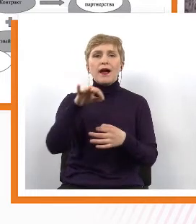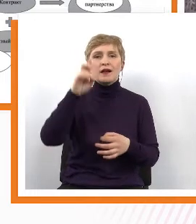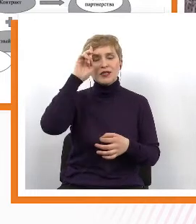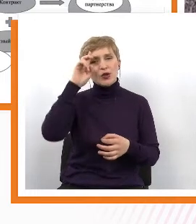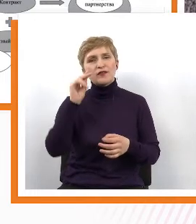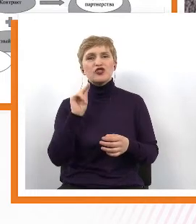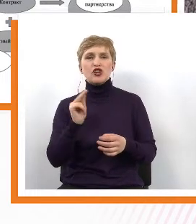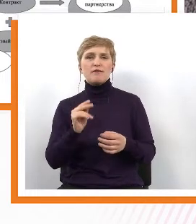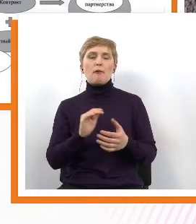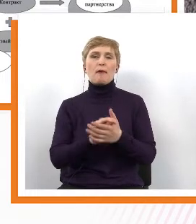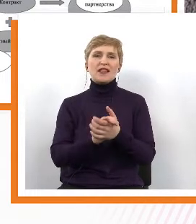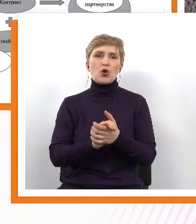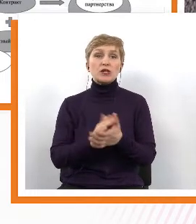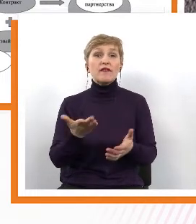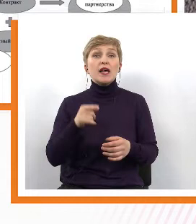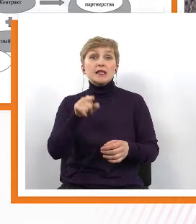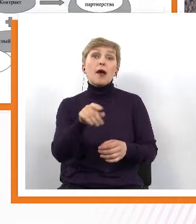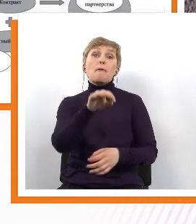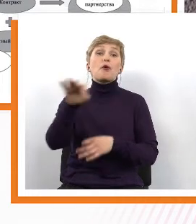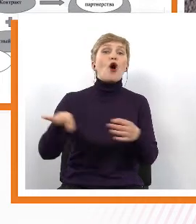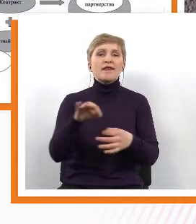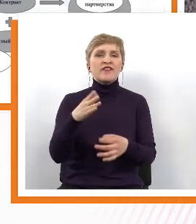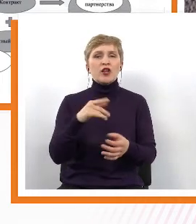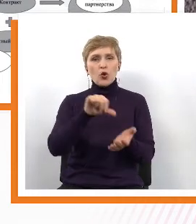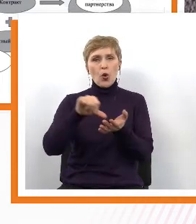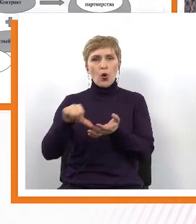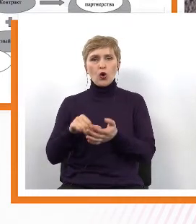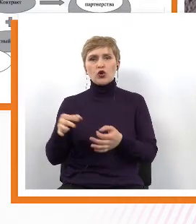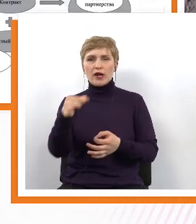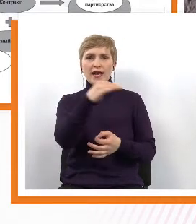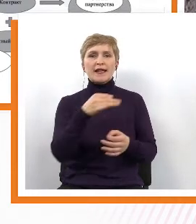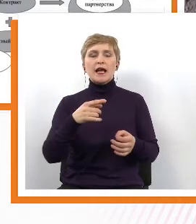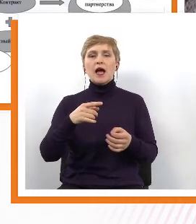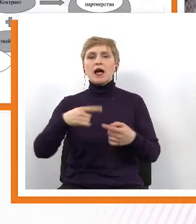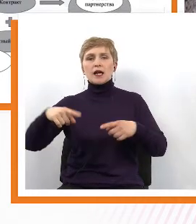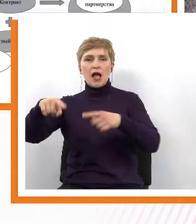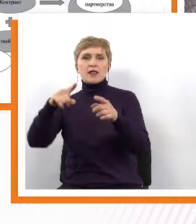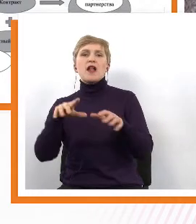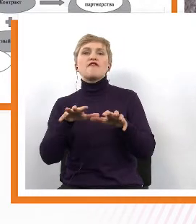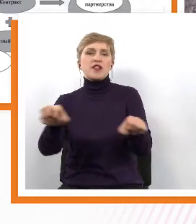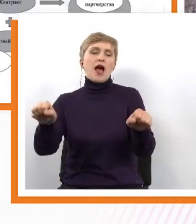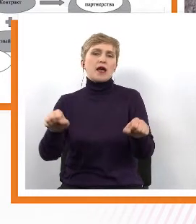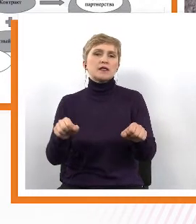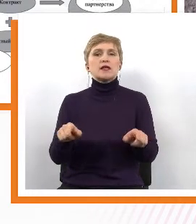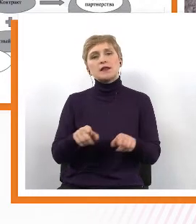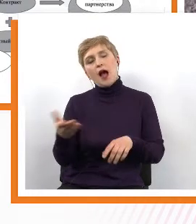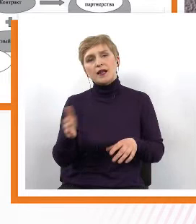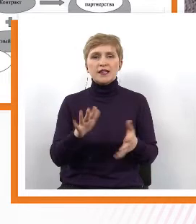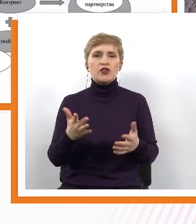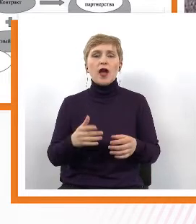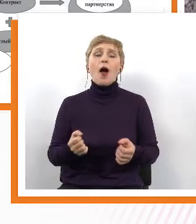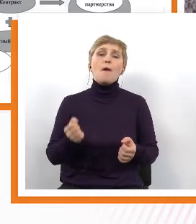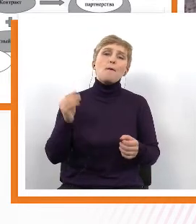частного партнерства. Те проекты, в которых участвуют органы региональной власти, так или иначе, поддерживают, устанавливают,